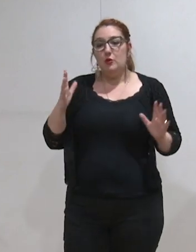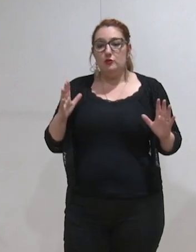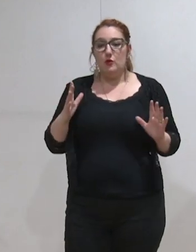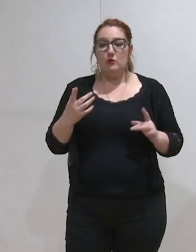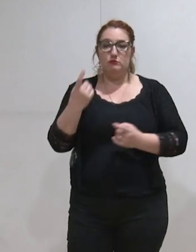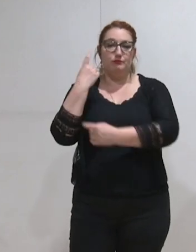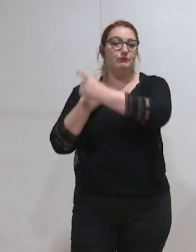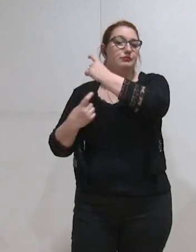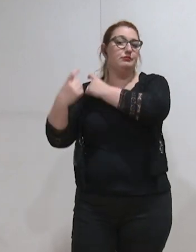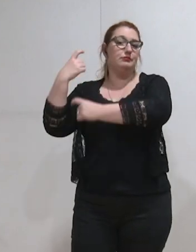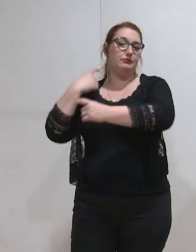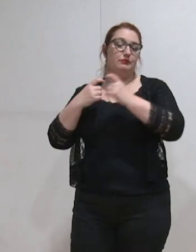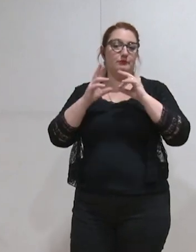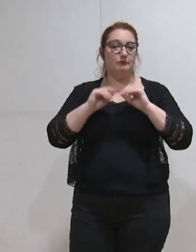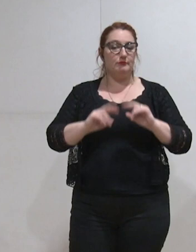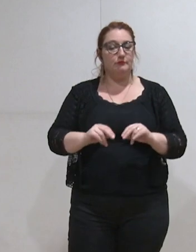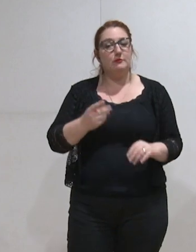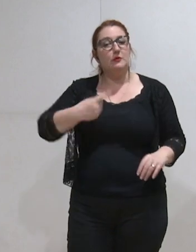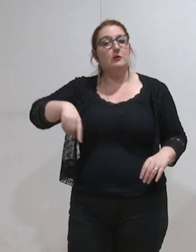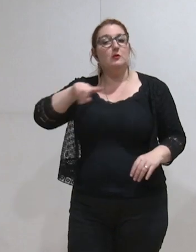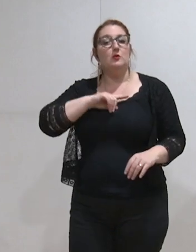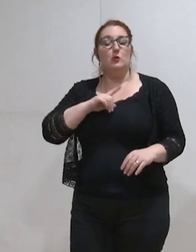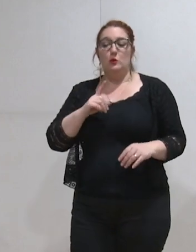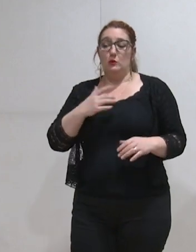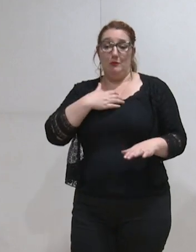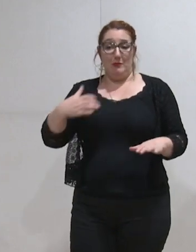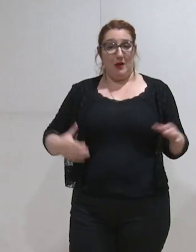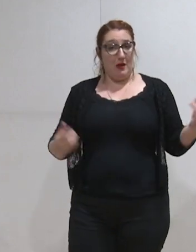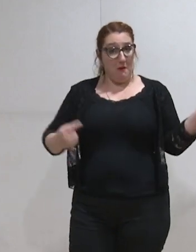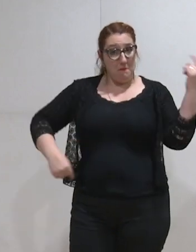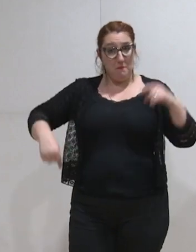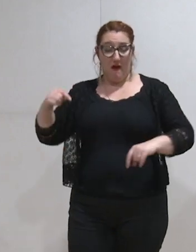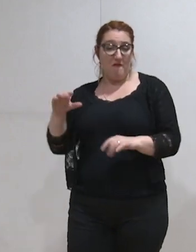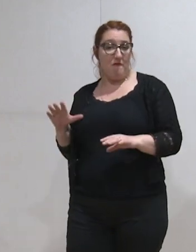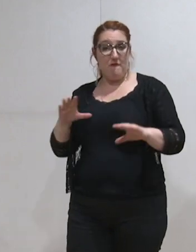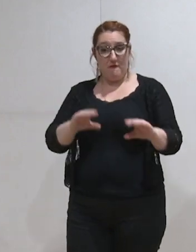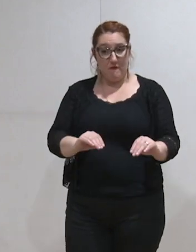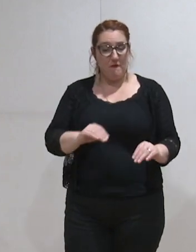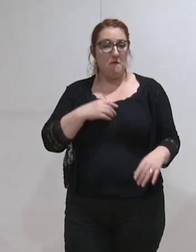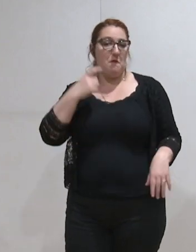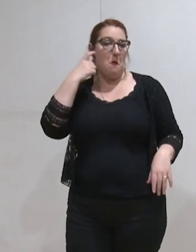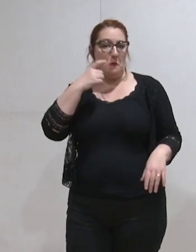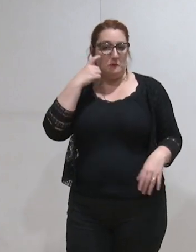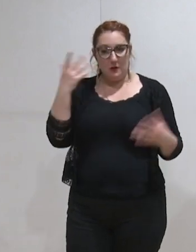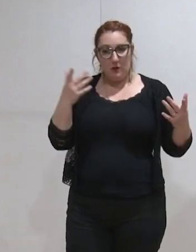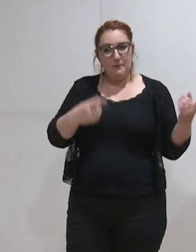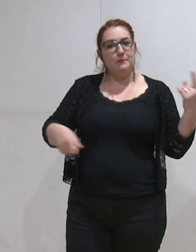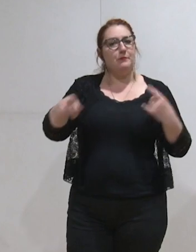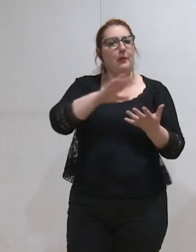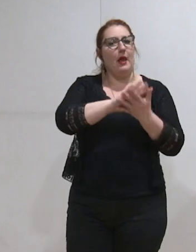arrière sur les constats que nous avons dressés en arrivant ainsi donc les associations que vous visez qui sont les